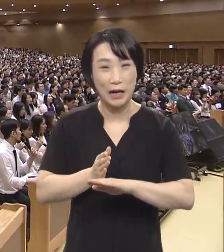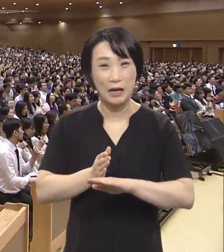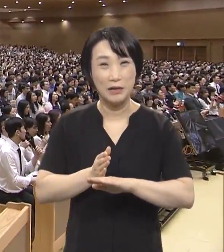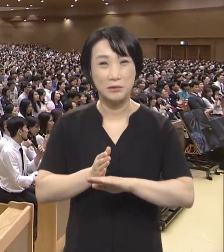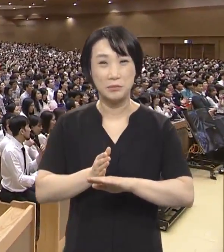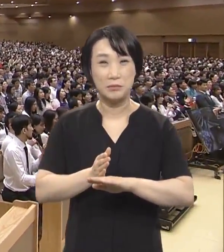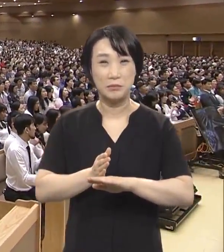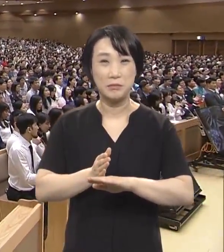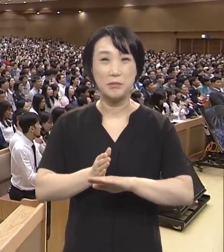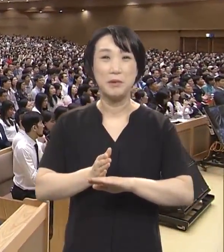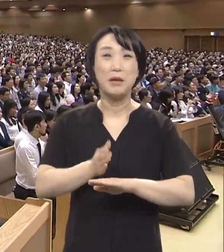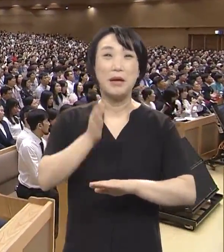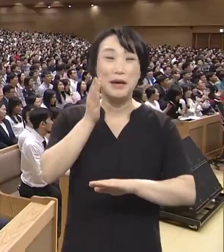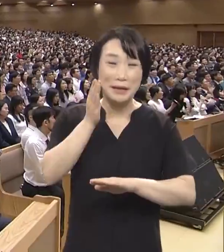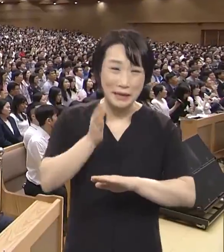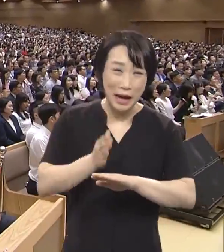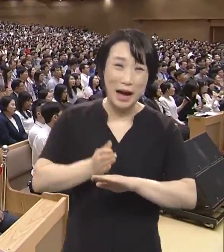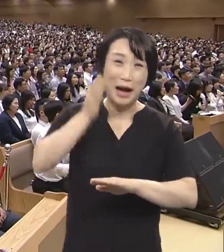감사,